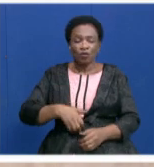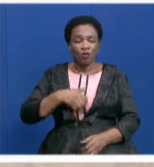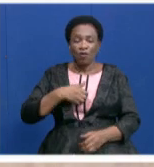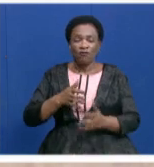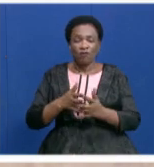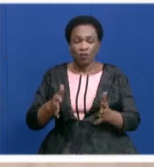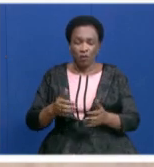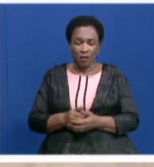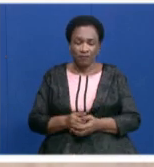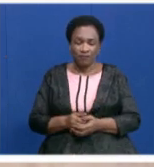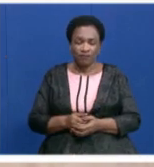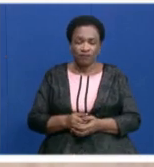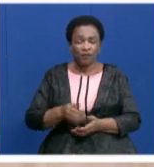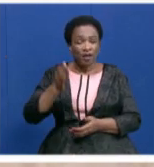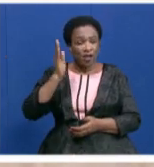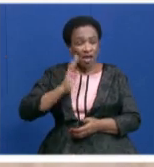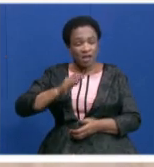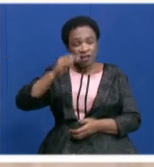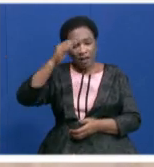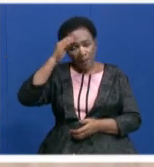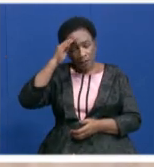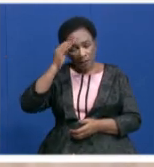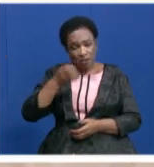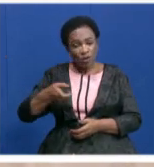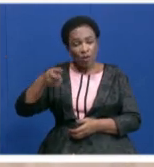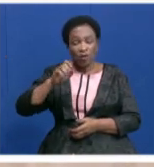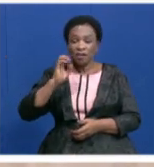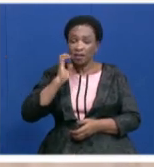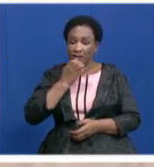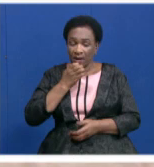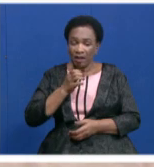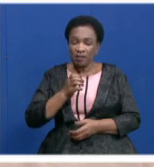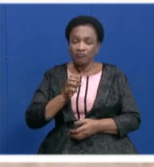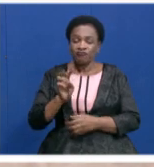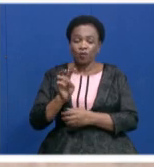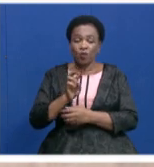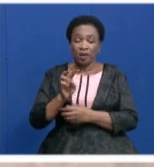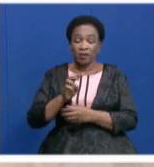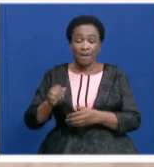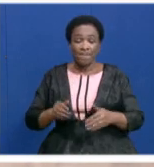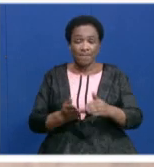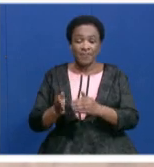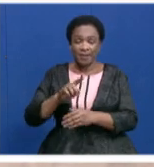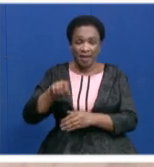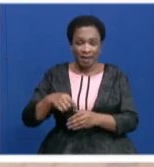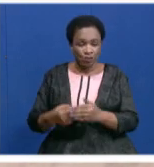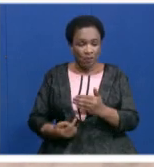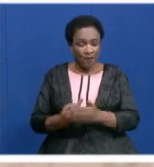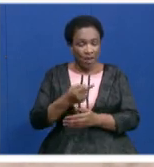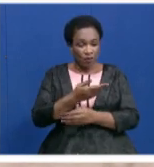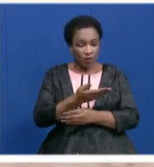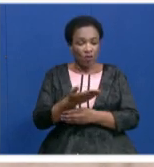mi nasema jeshi la polisi lize umak juu ya doria yao katika mita yetu kwa maana kama matukio kama haya yame